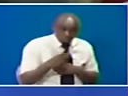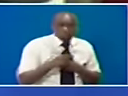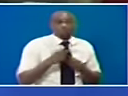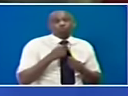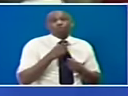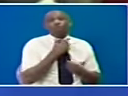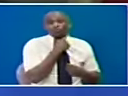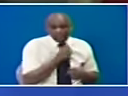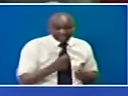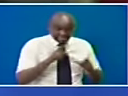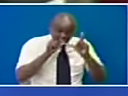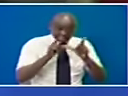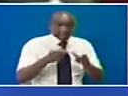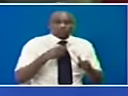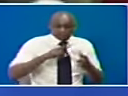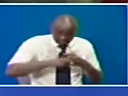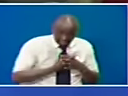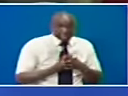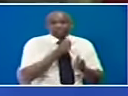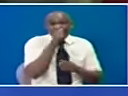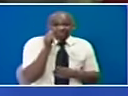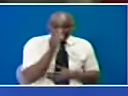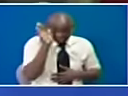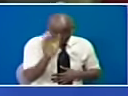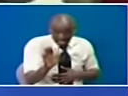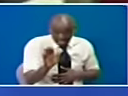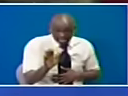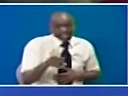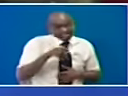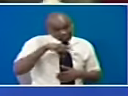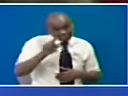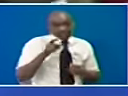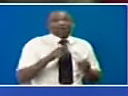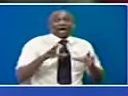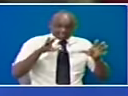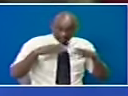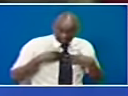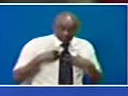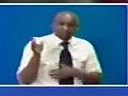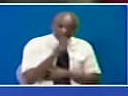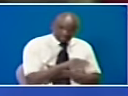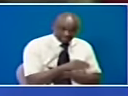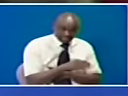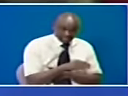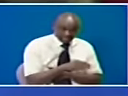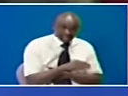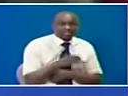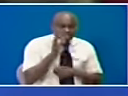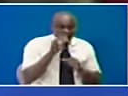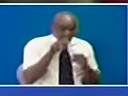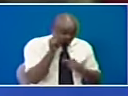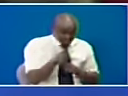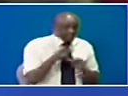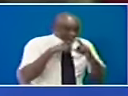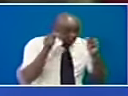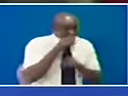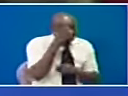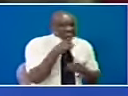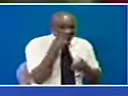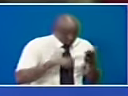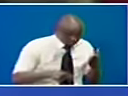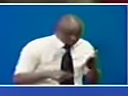kupewa license ya kuweza kufanya kazi kama madaktari wawe wakubaliwe kukuja hapa. Kwa hivyo hiyo pia ukiangalia ile statement imetolewa,